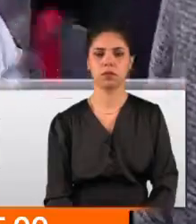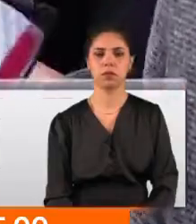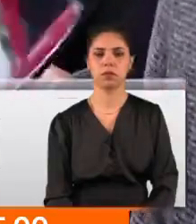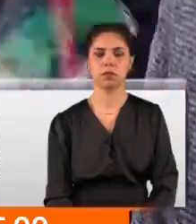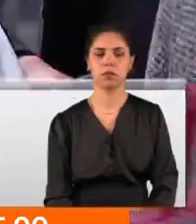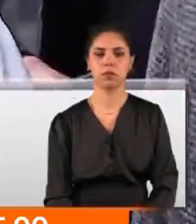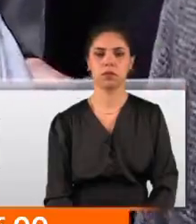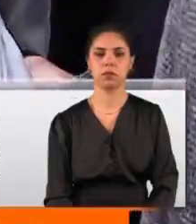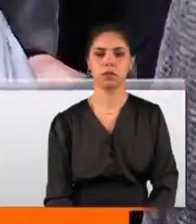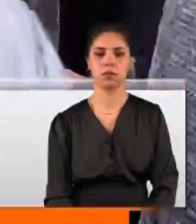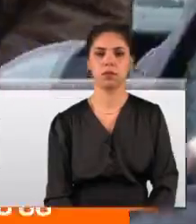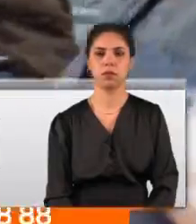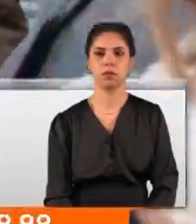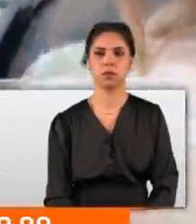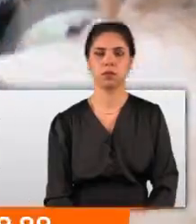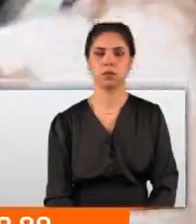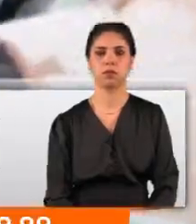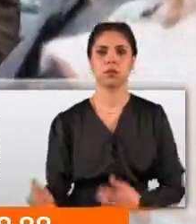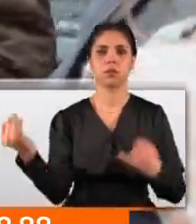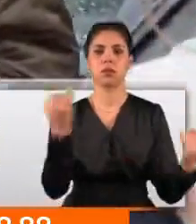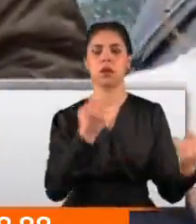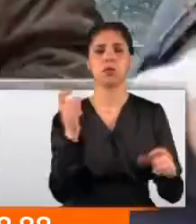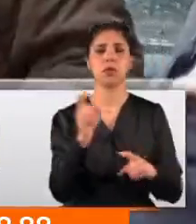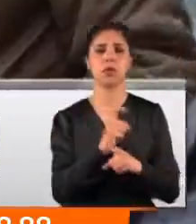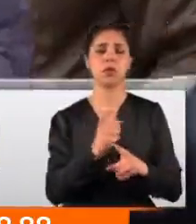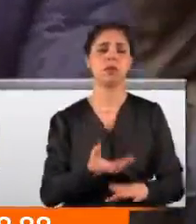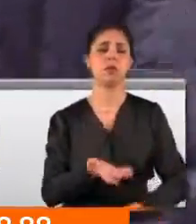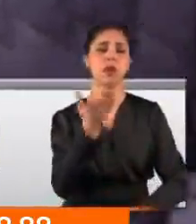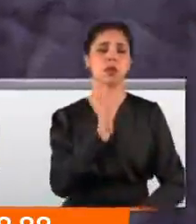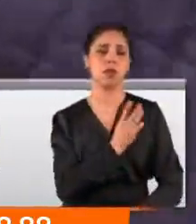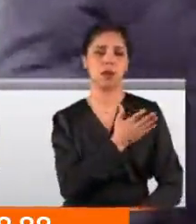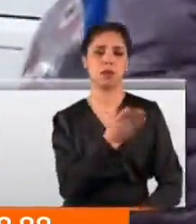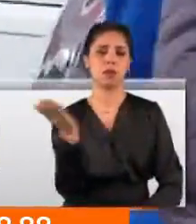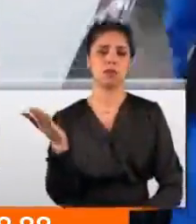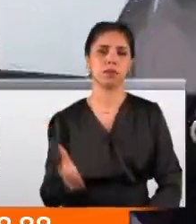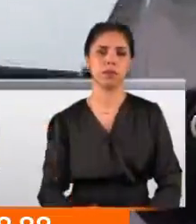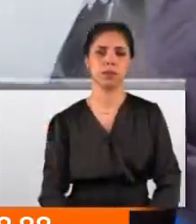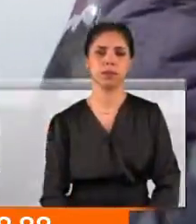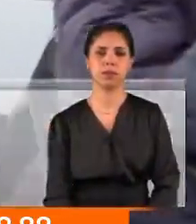var diyorum, tedbir kararı var. Tartışmada tansiyon da sık sık yükseliyor.